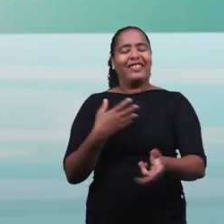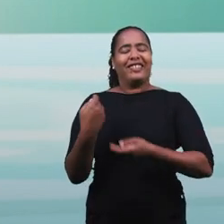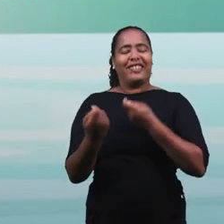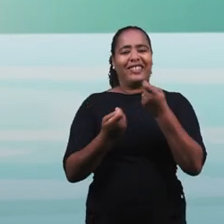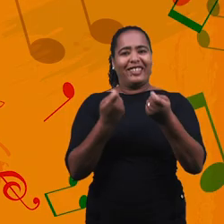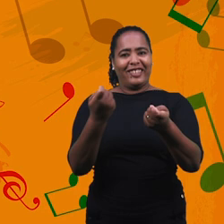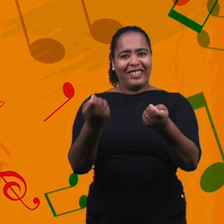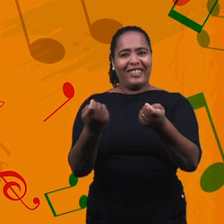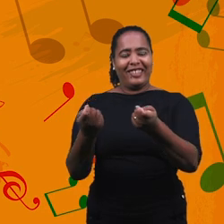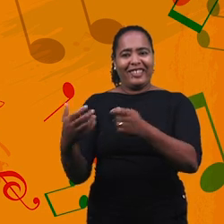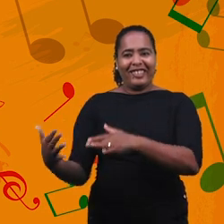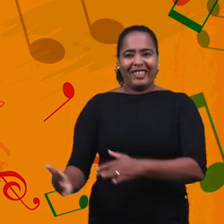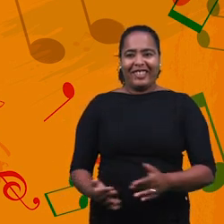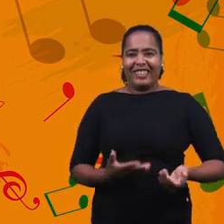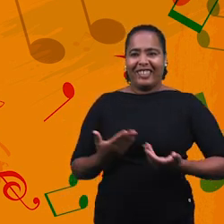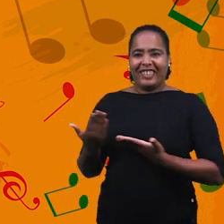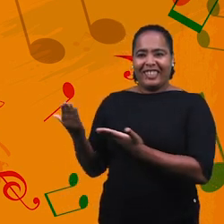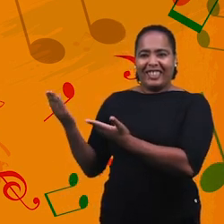Aleluia.